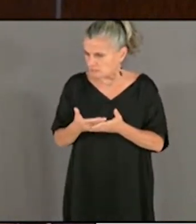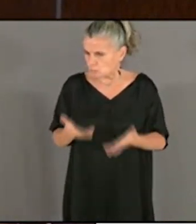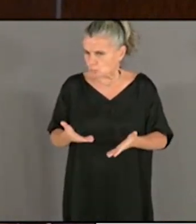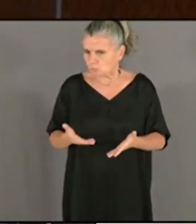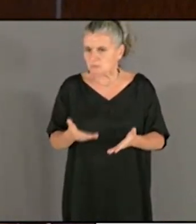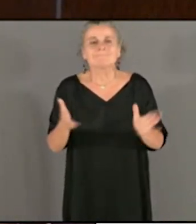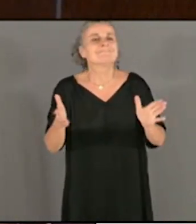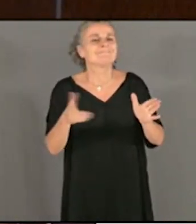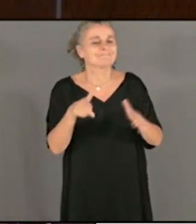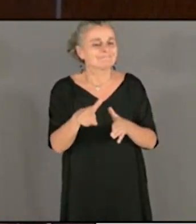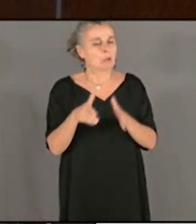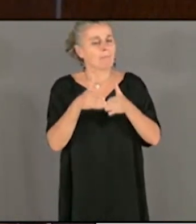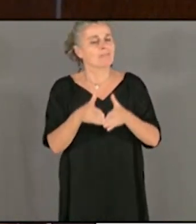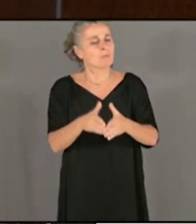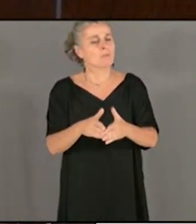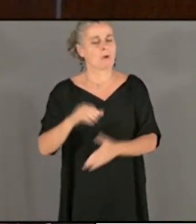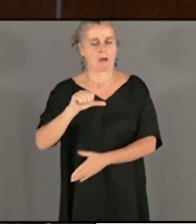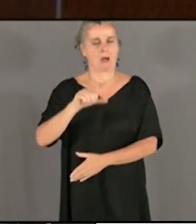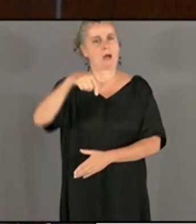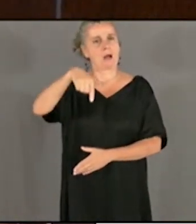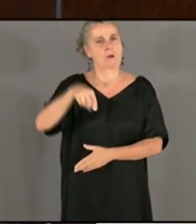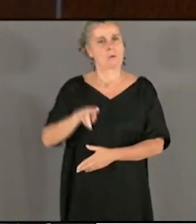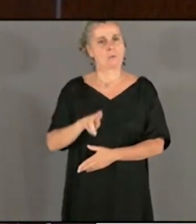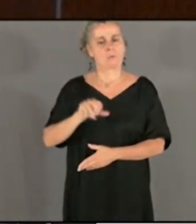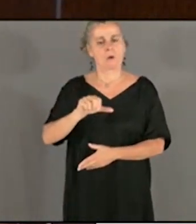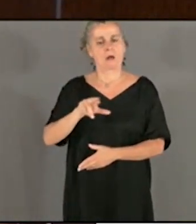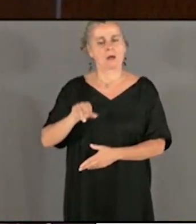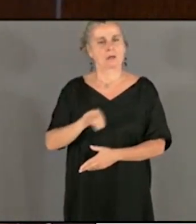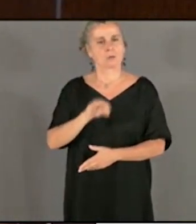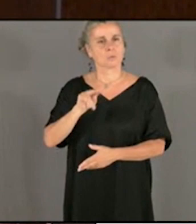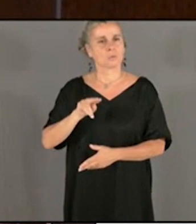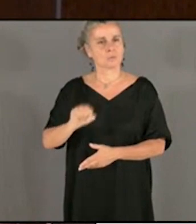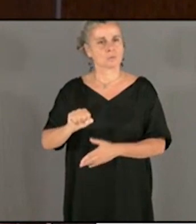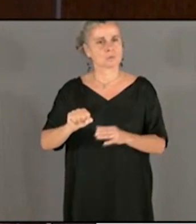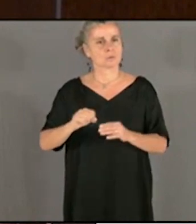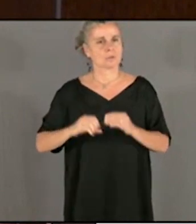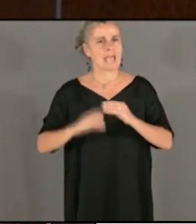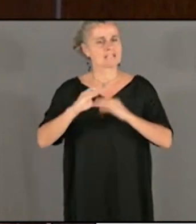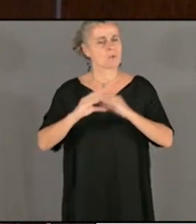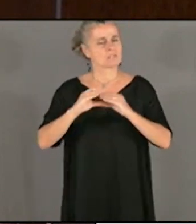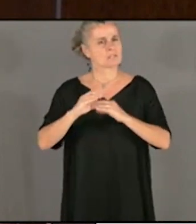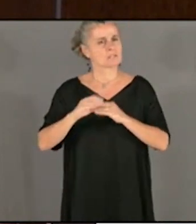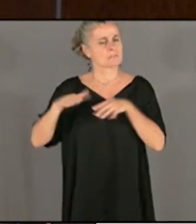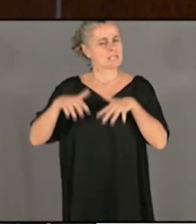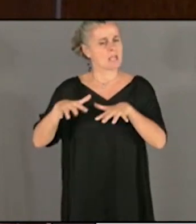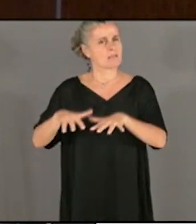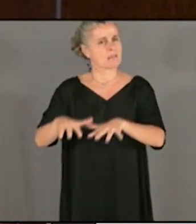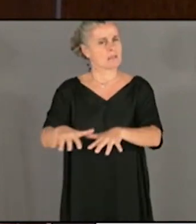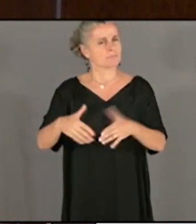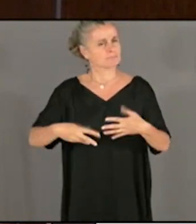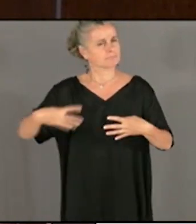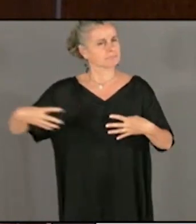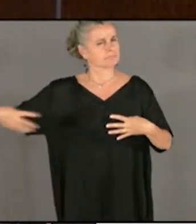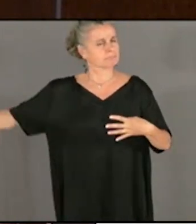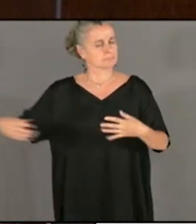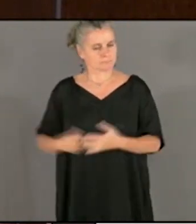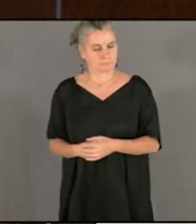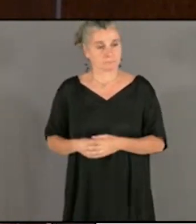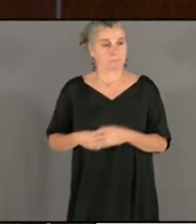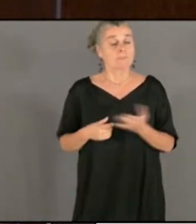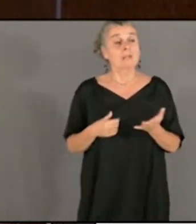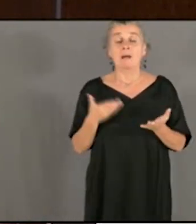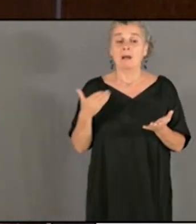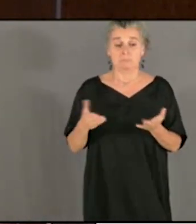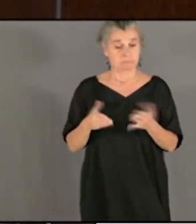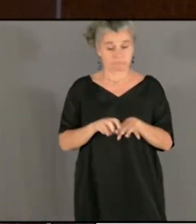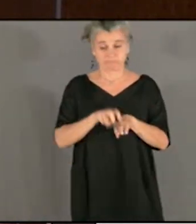l'Aquarius, le bateau d'SOS Méditerranée, et qui débarquait à Marseille des étrangers